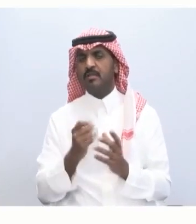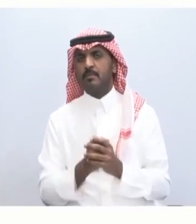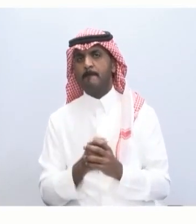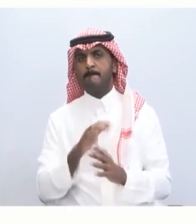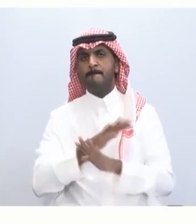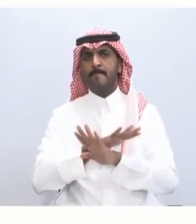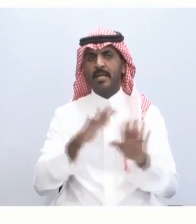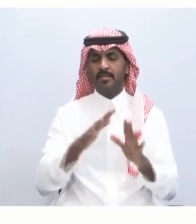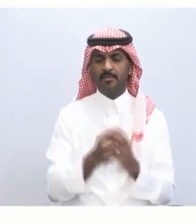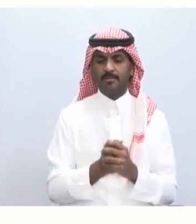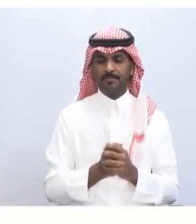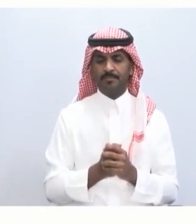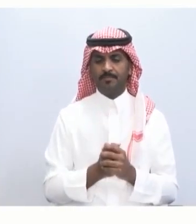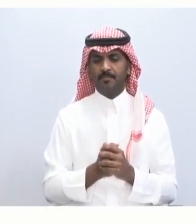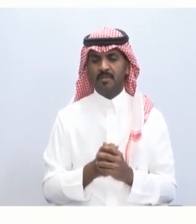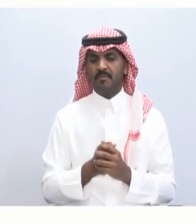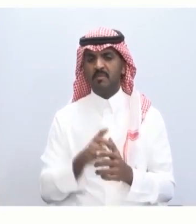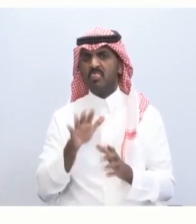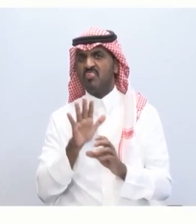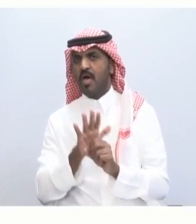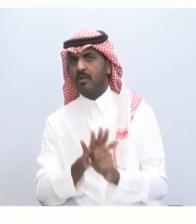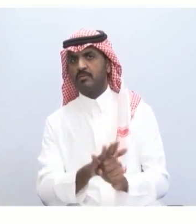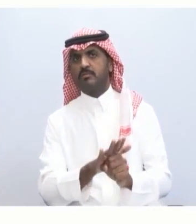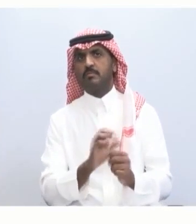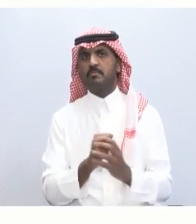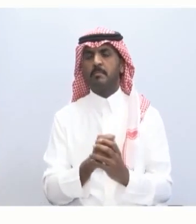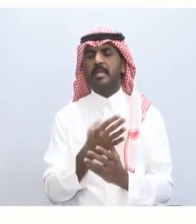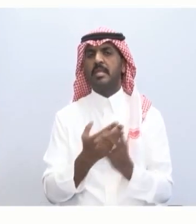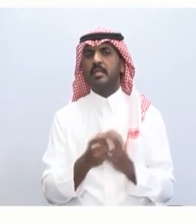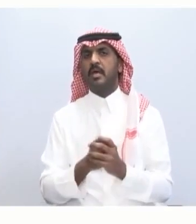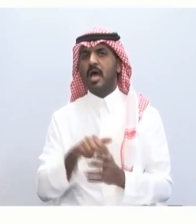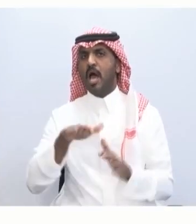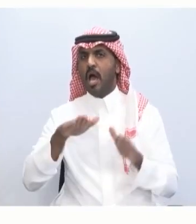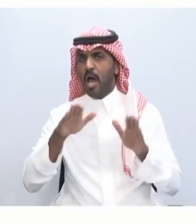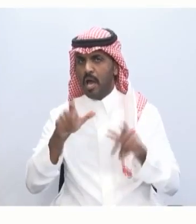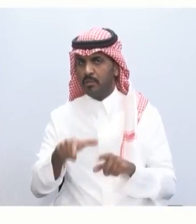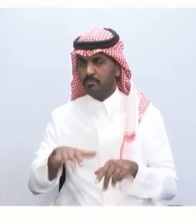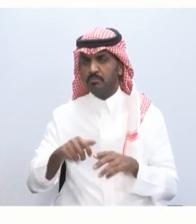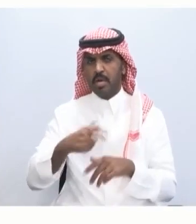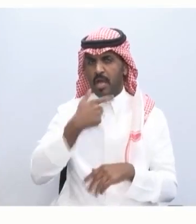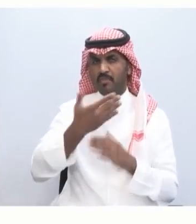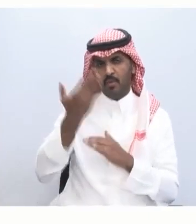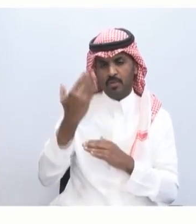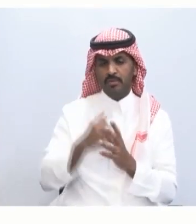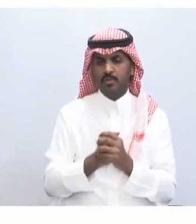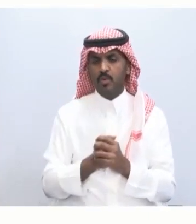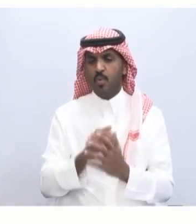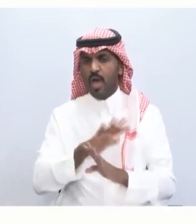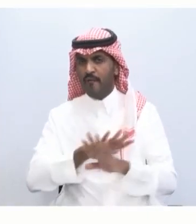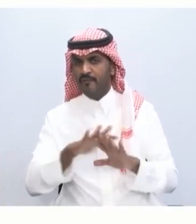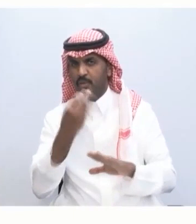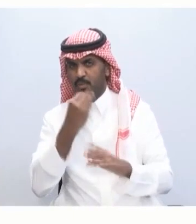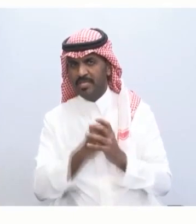منعت ممتازين بضغط من ابن رشيد التموين او وقف التموين عن القبائل